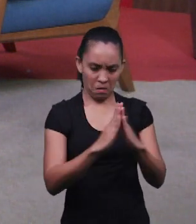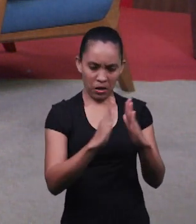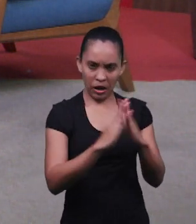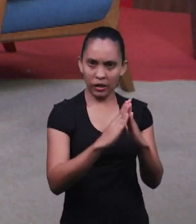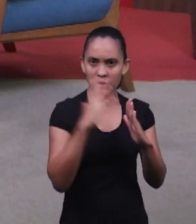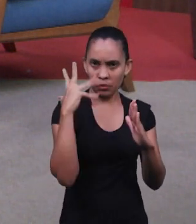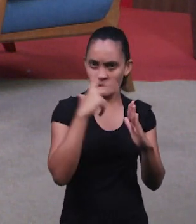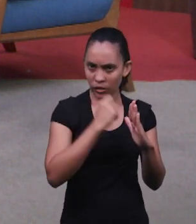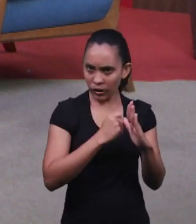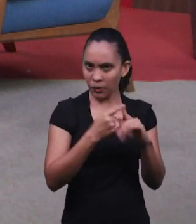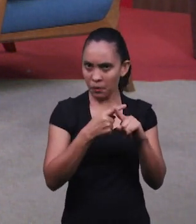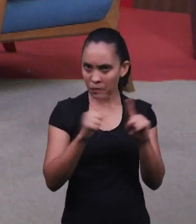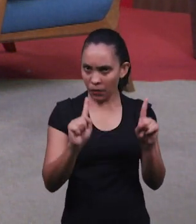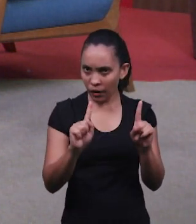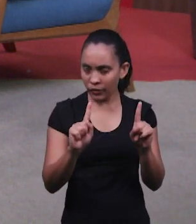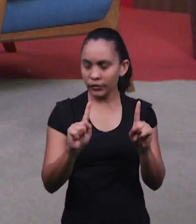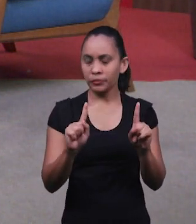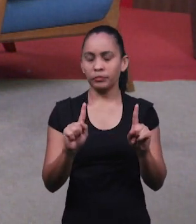construction physique